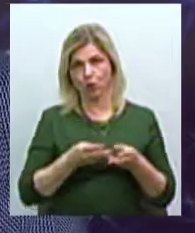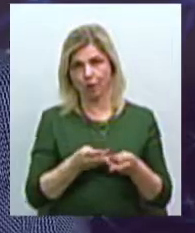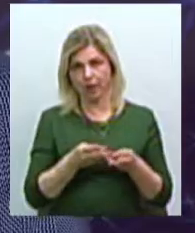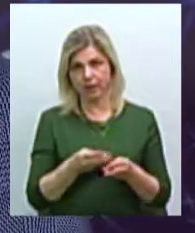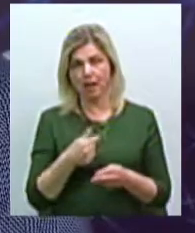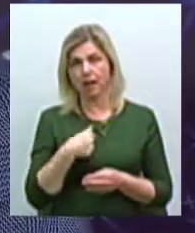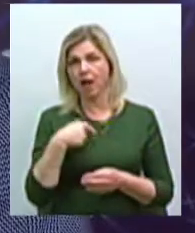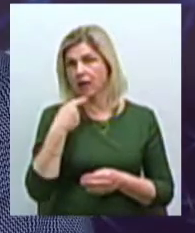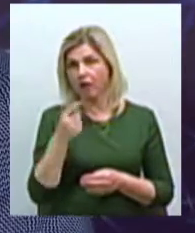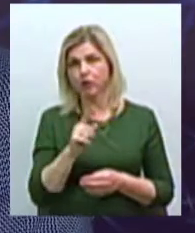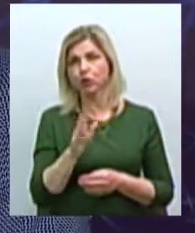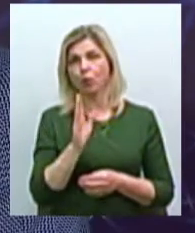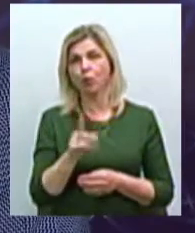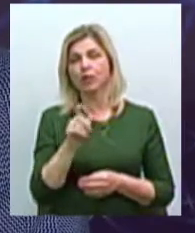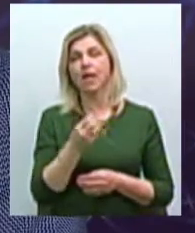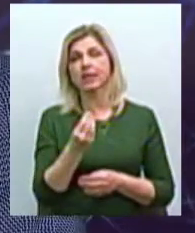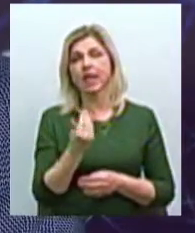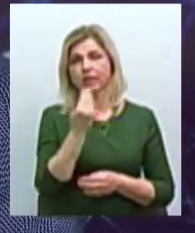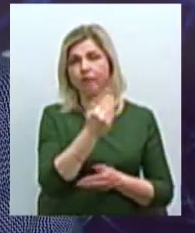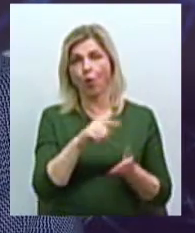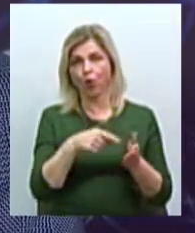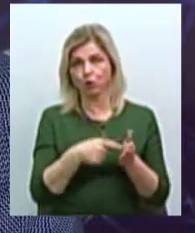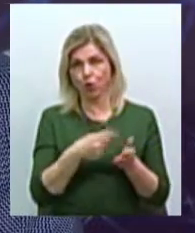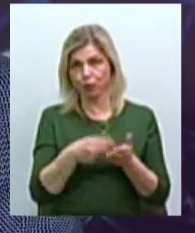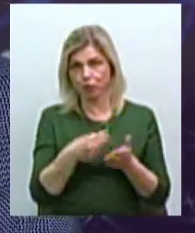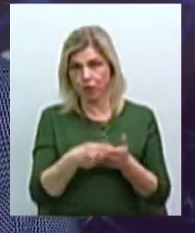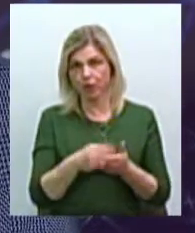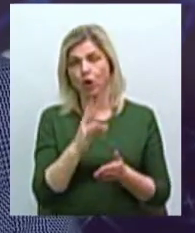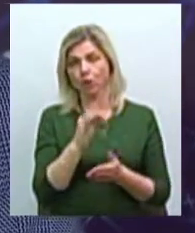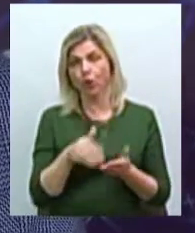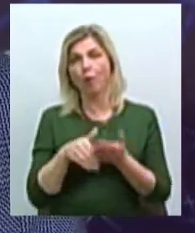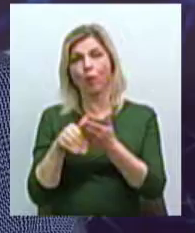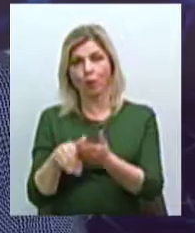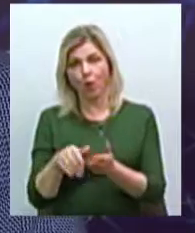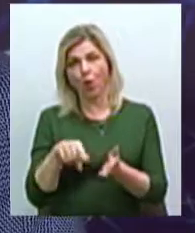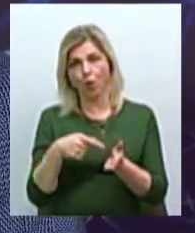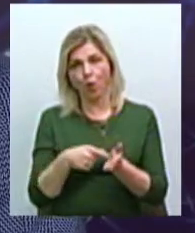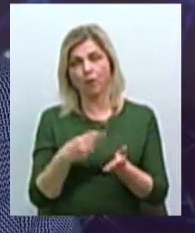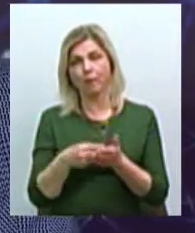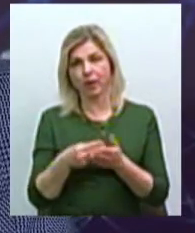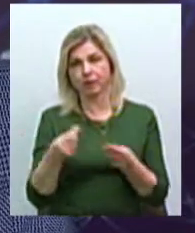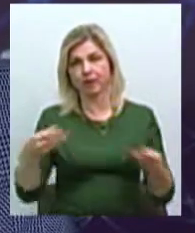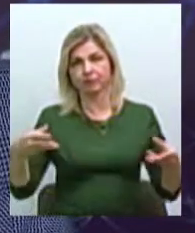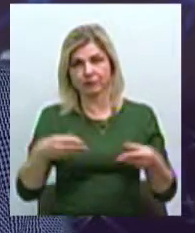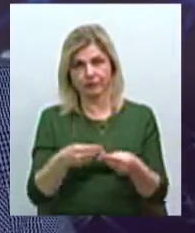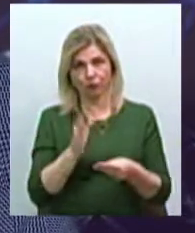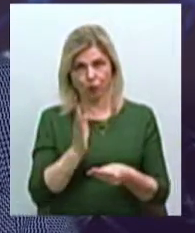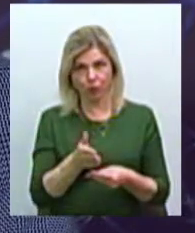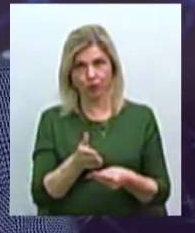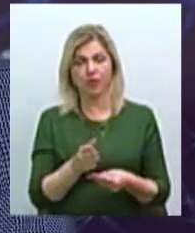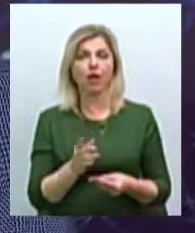том, что это будет сделано за деньги городского бюджета, но помощь в городском бюджете, софинансирование будет присутствовать для того,